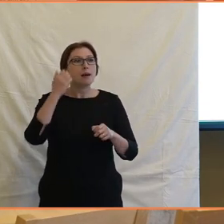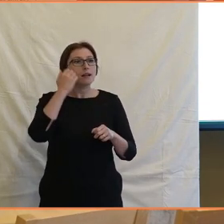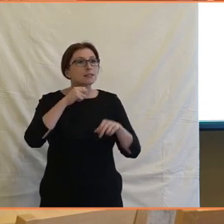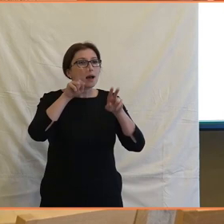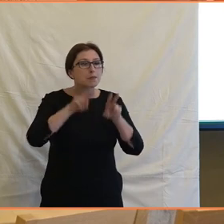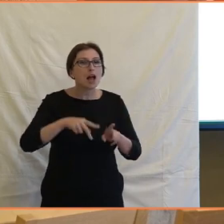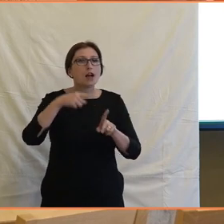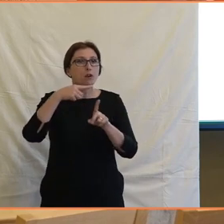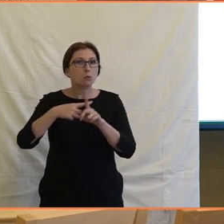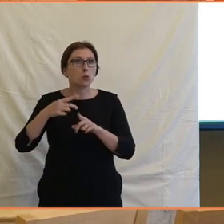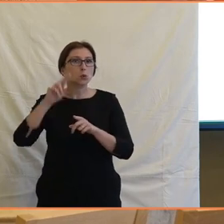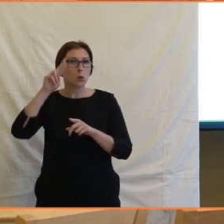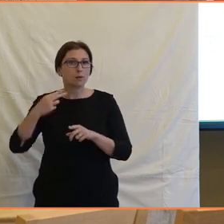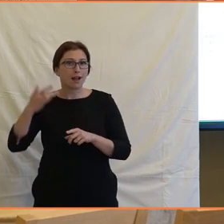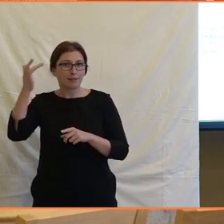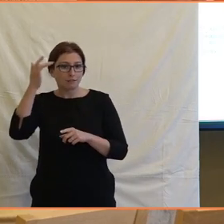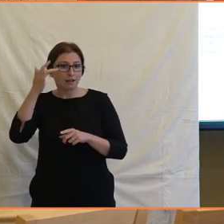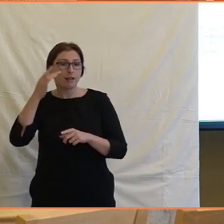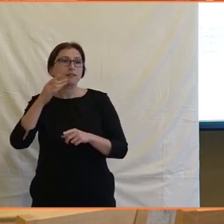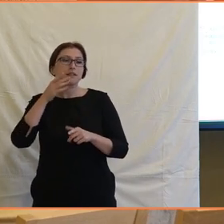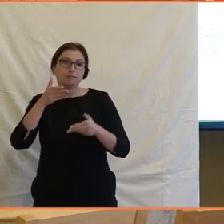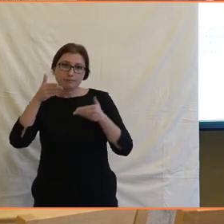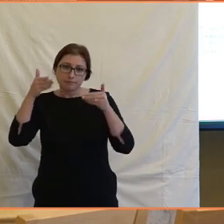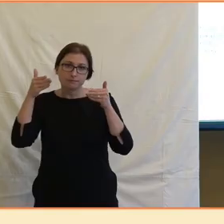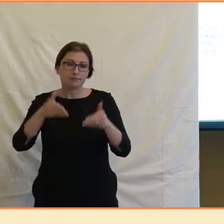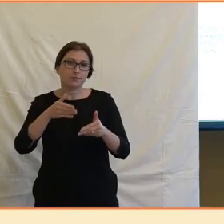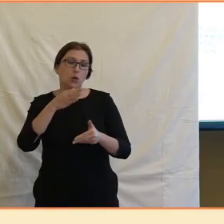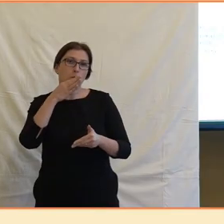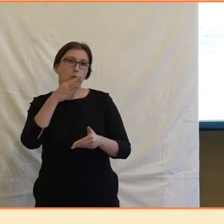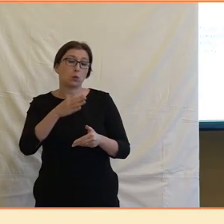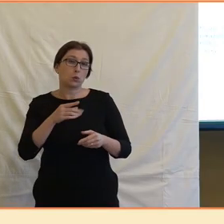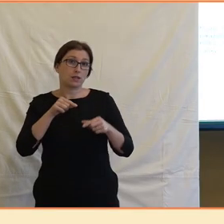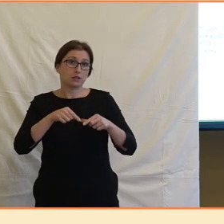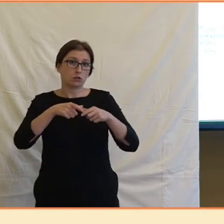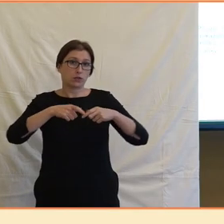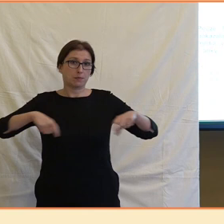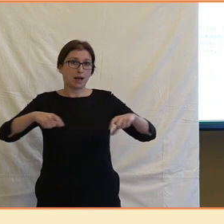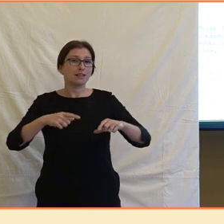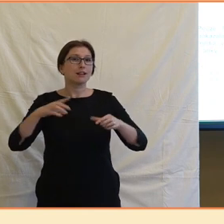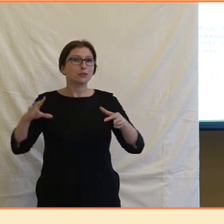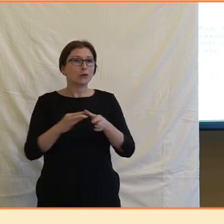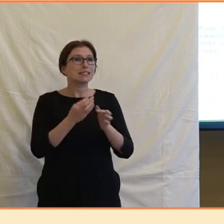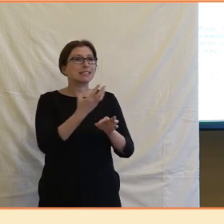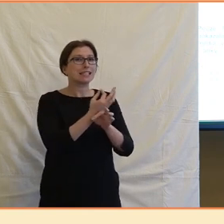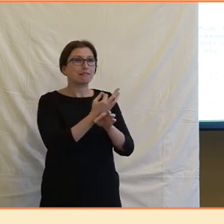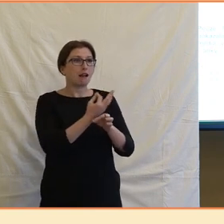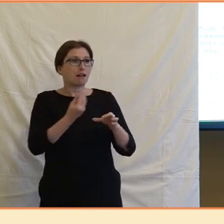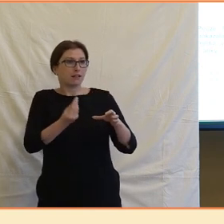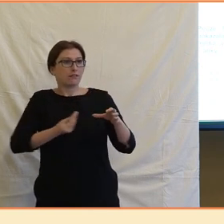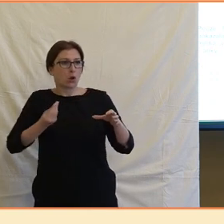práva, umělá inteligence se v rámci tohoto panelu digitálního vyloučení